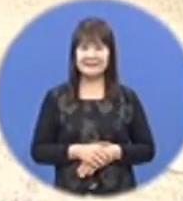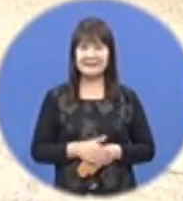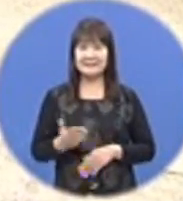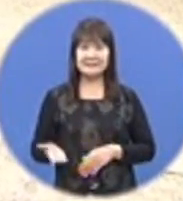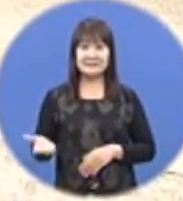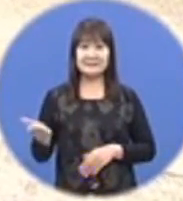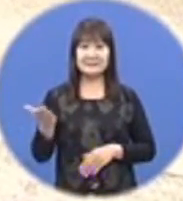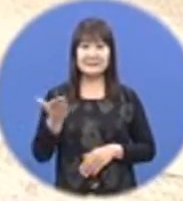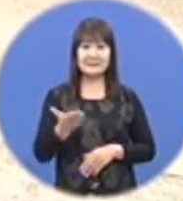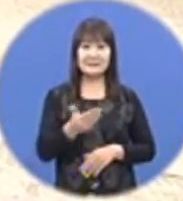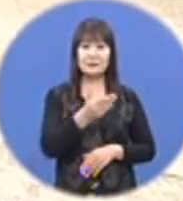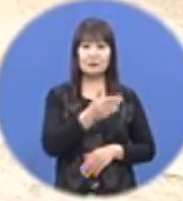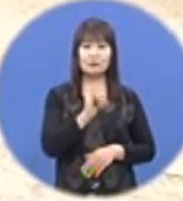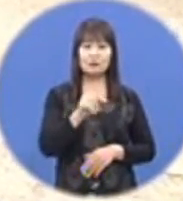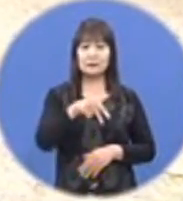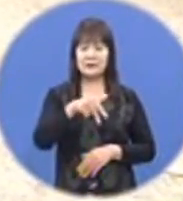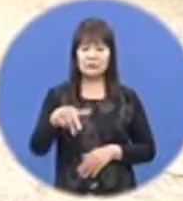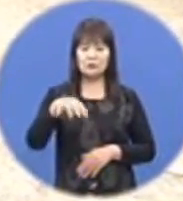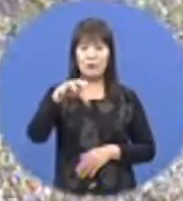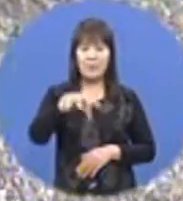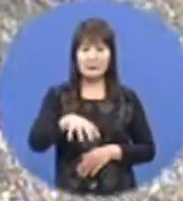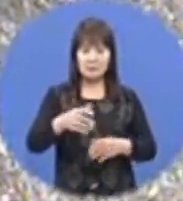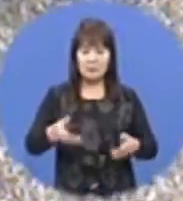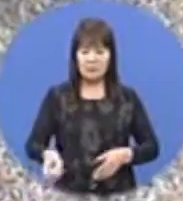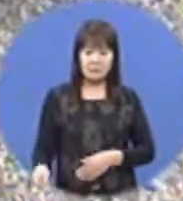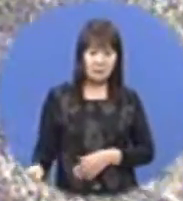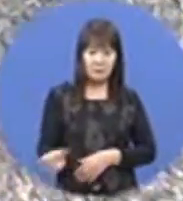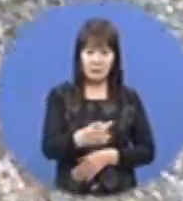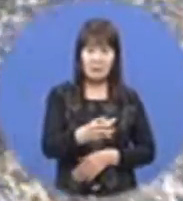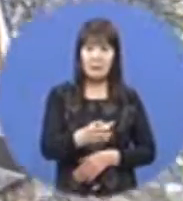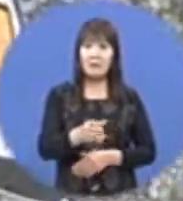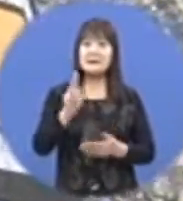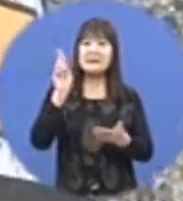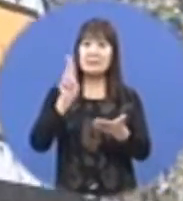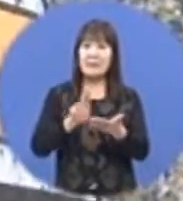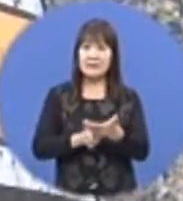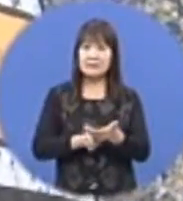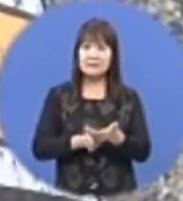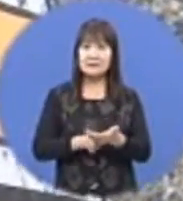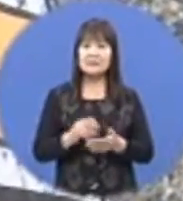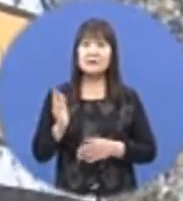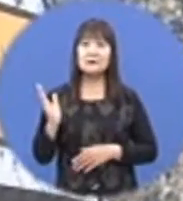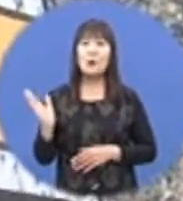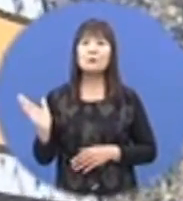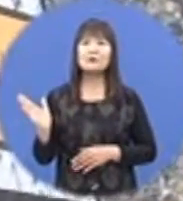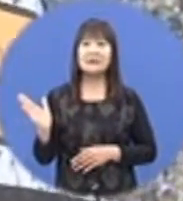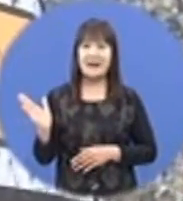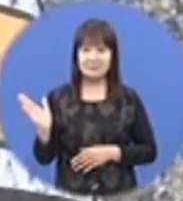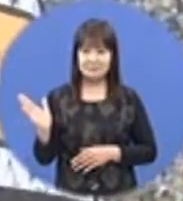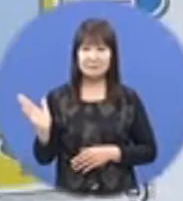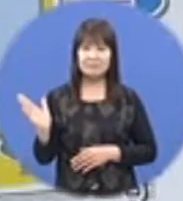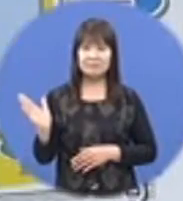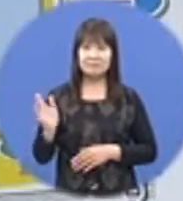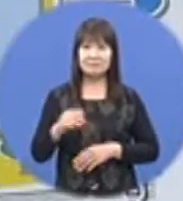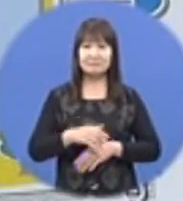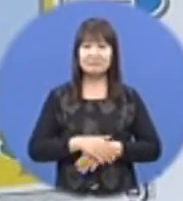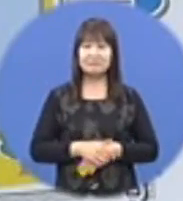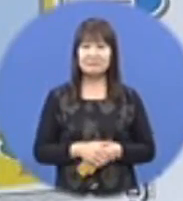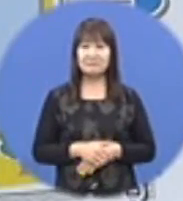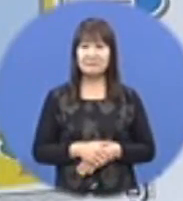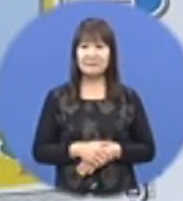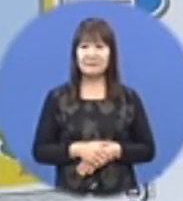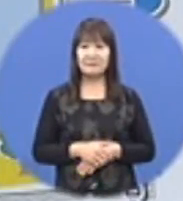。 続いてクイズの場所をサイコロを振って決めます。次は動物園です。